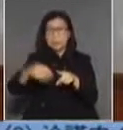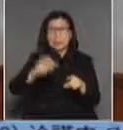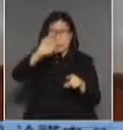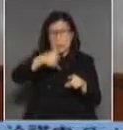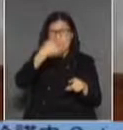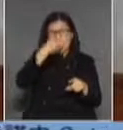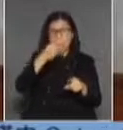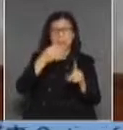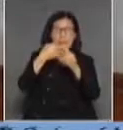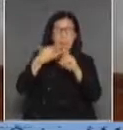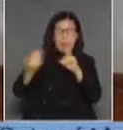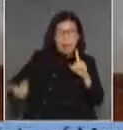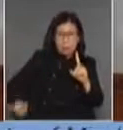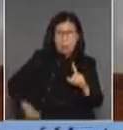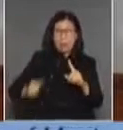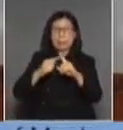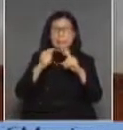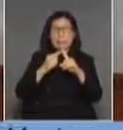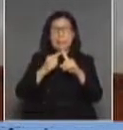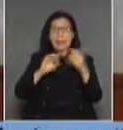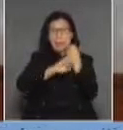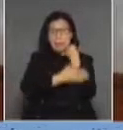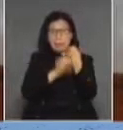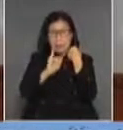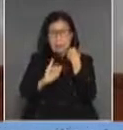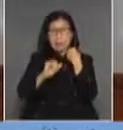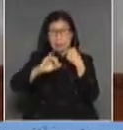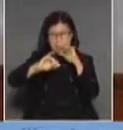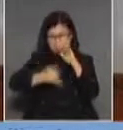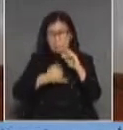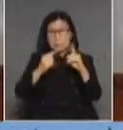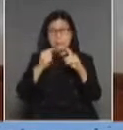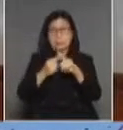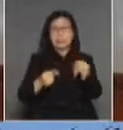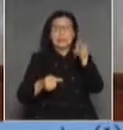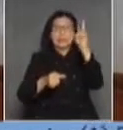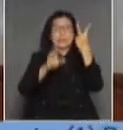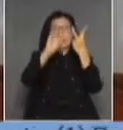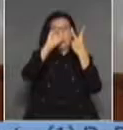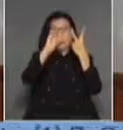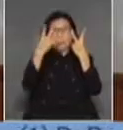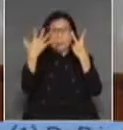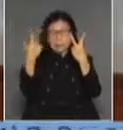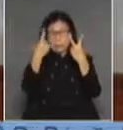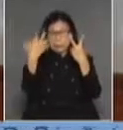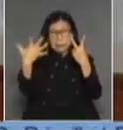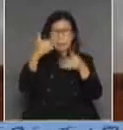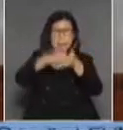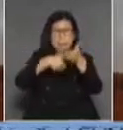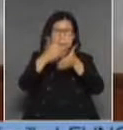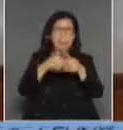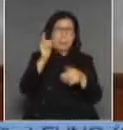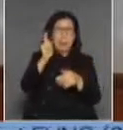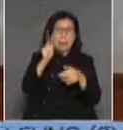非法入境者的人數，雖較2015年同期減少了800多